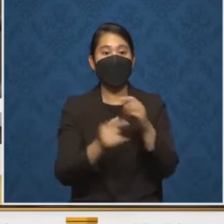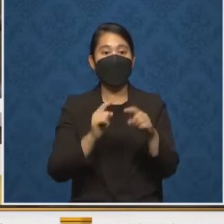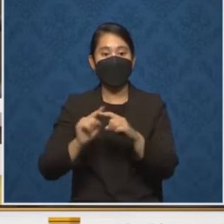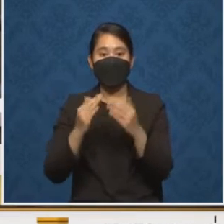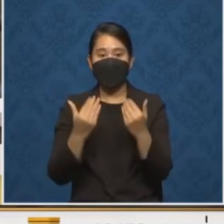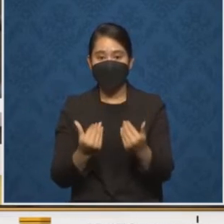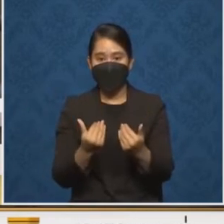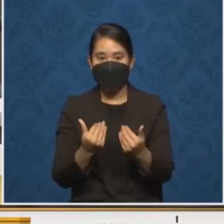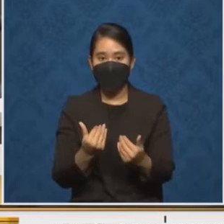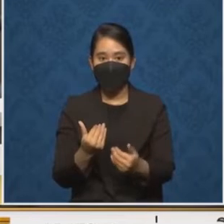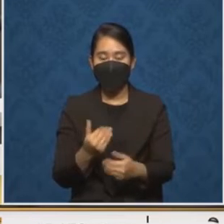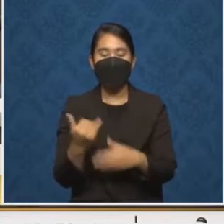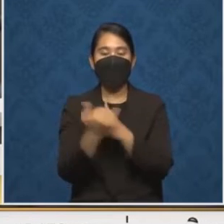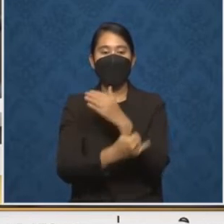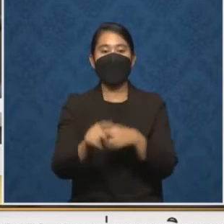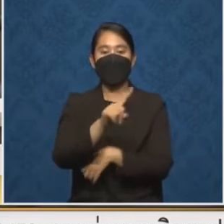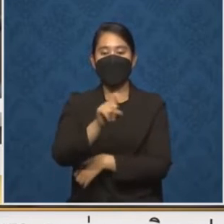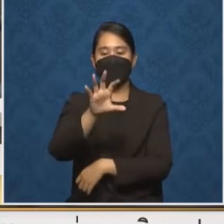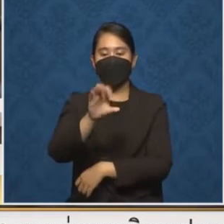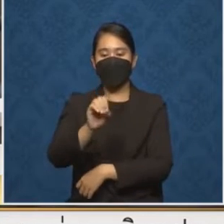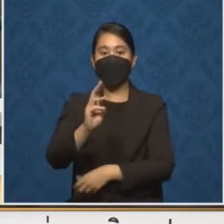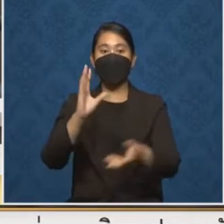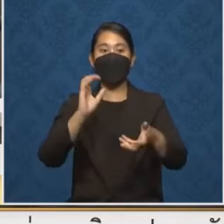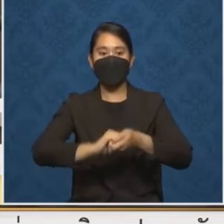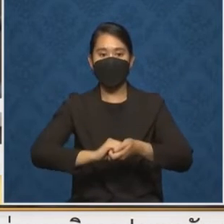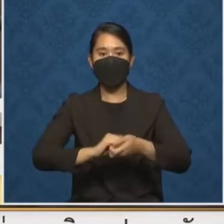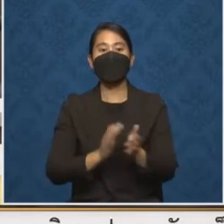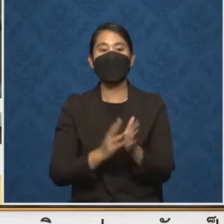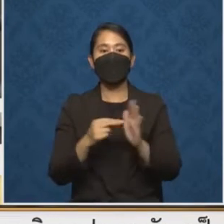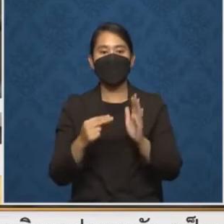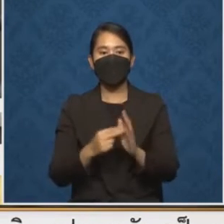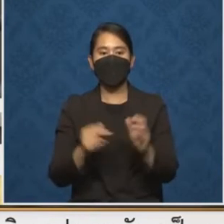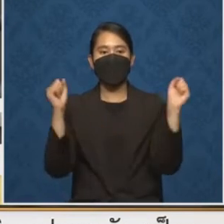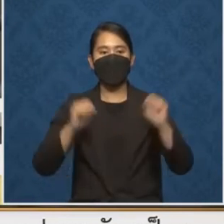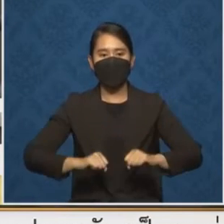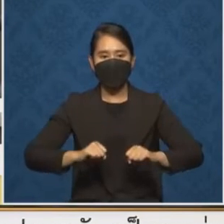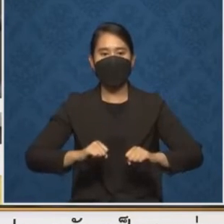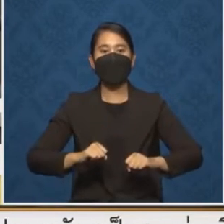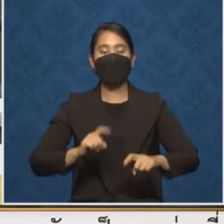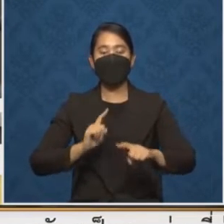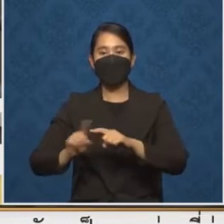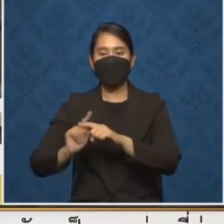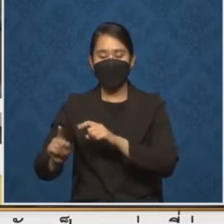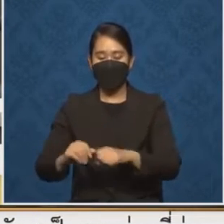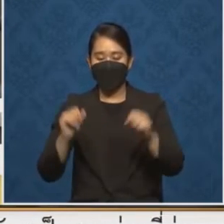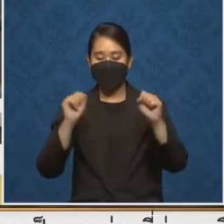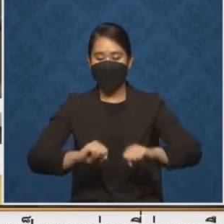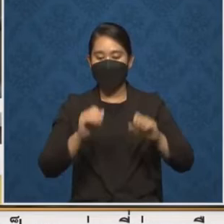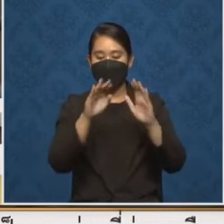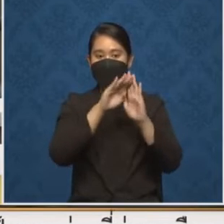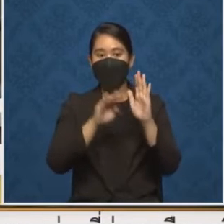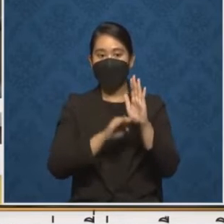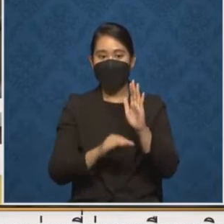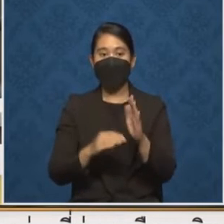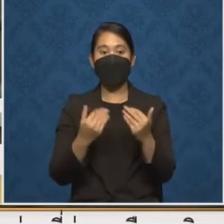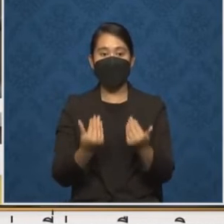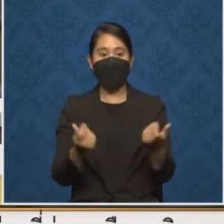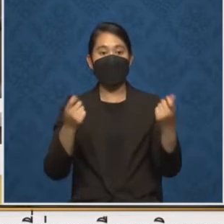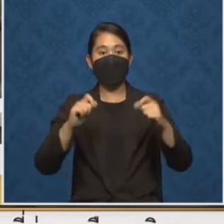สมภติ Actually 156 ประเทศเราบอกวา เมื่อไหก็แล้แต่มคำพี่ภาคสาห คำวิจไร์ของĀนุยาผ่านกระบูรนการอนุยา ต mateix t'teational.